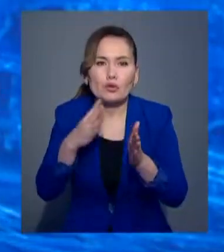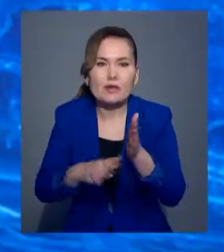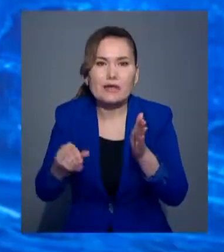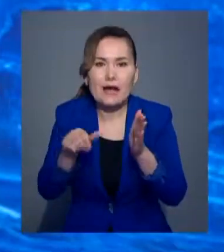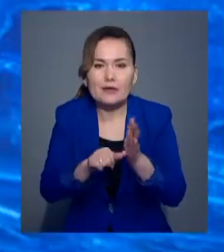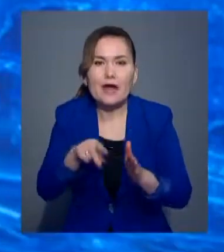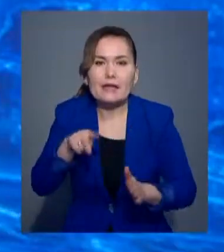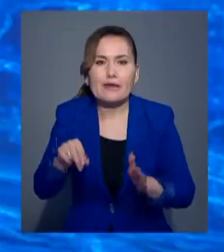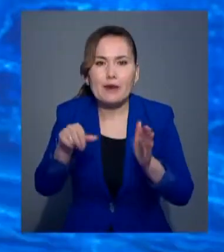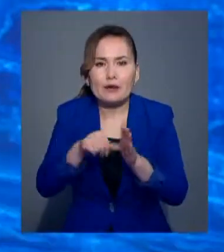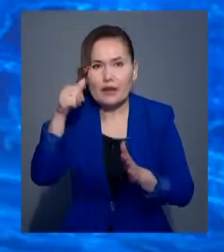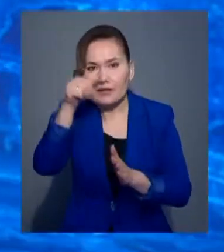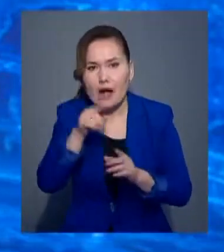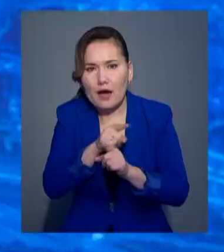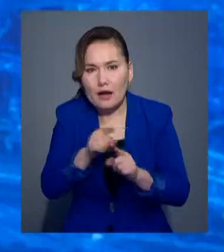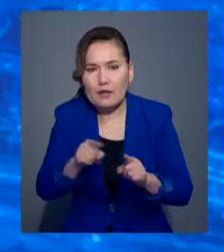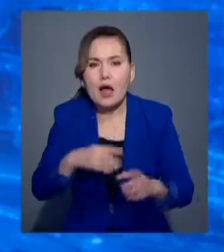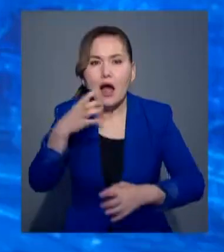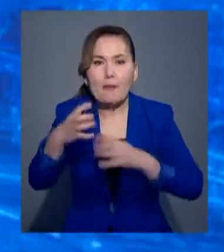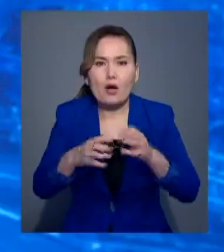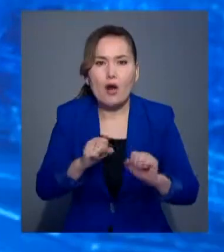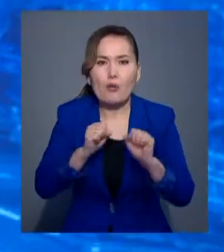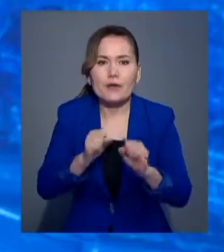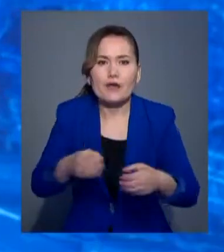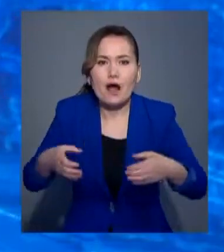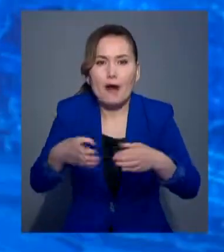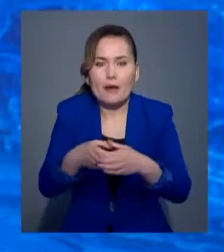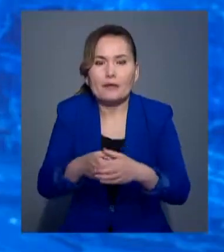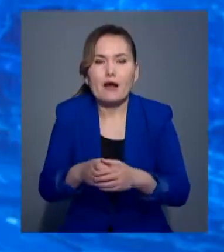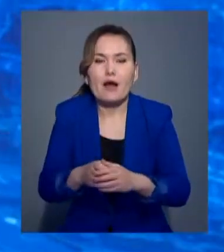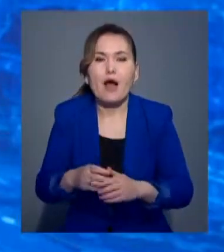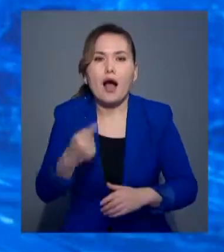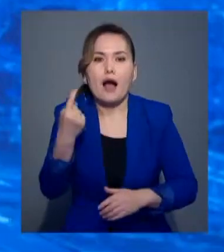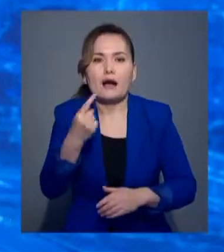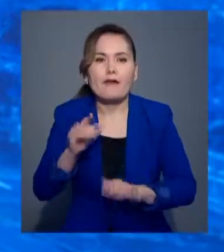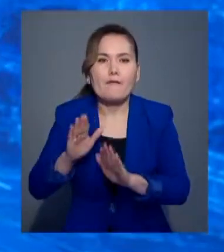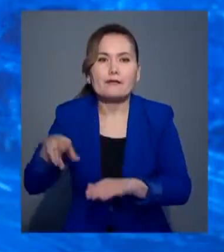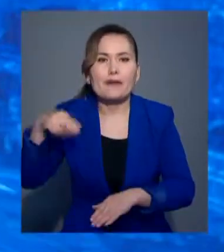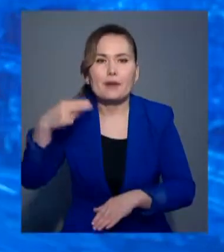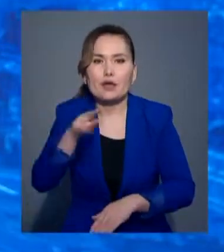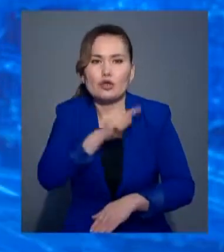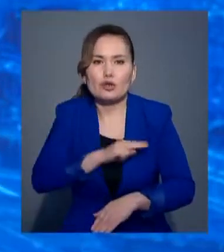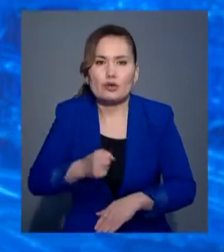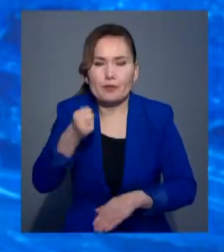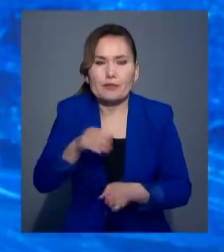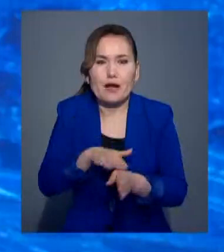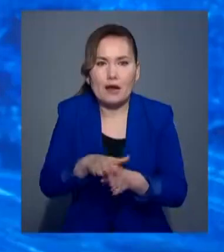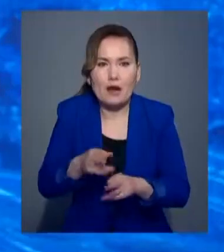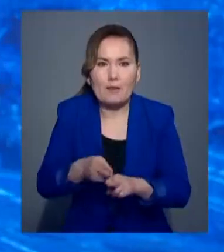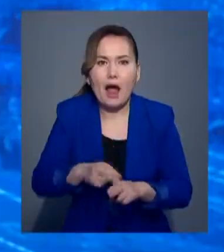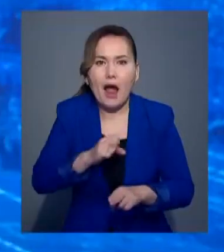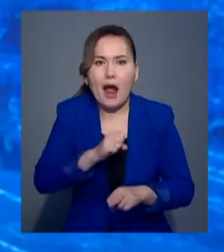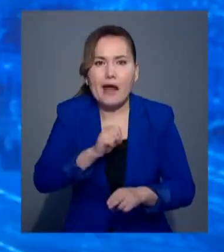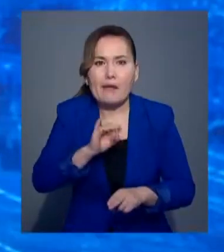және 2006 жылдар аралығында халықаралық бокс қауымдастығының алғашқы вице-президенті қызметін атқарды.